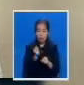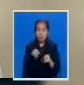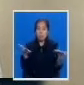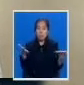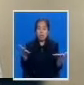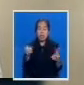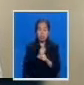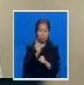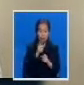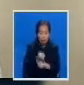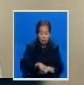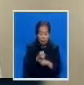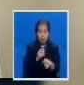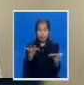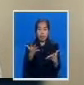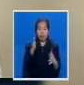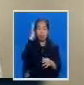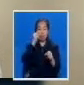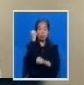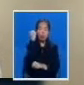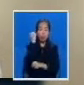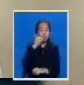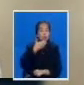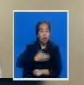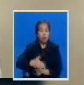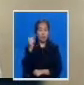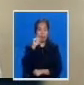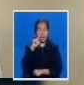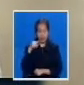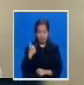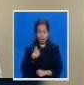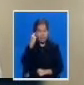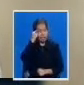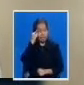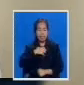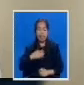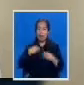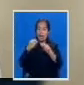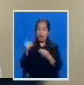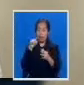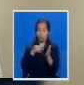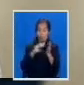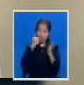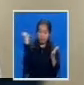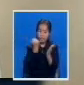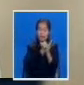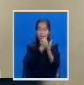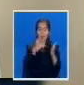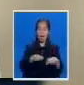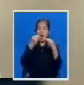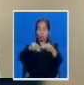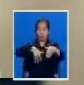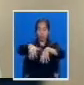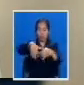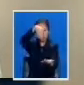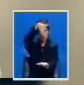ว่าแนวคิดเรื่องของโฉนดชุมชนนั้นเราก็จะสามารถให้กรรมสิทธิ์กับทางชุมชนให้กับภาคประชาชนที่จะบริห